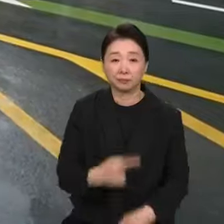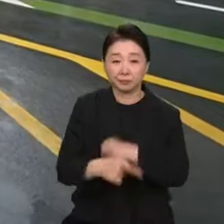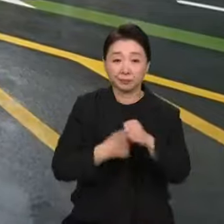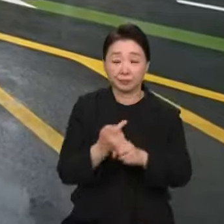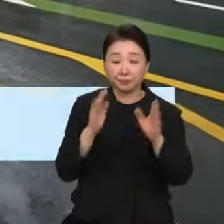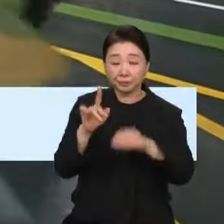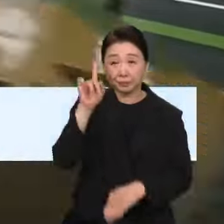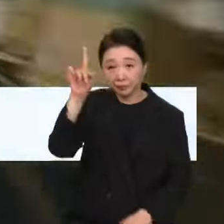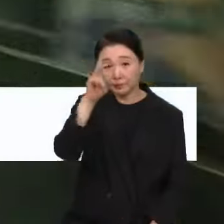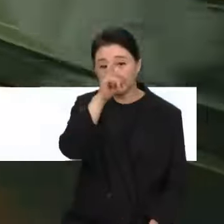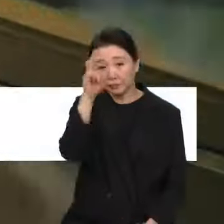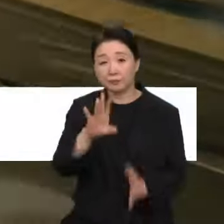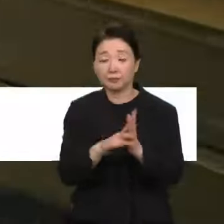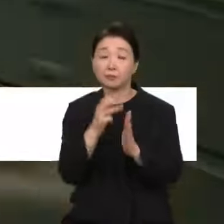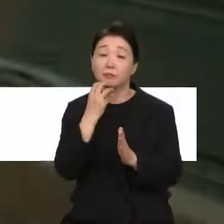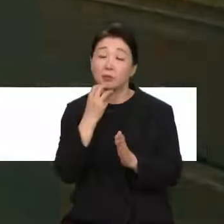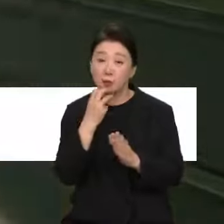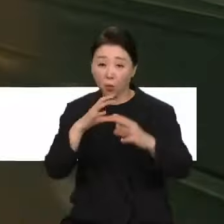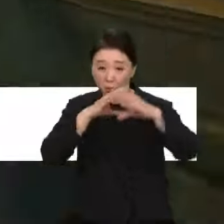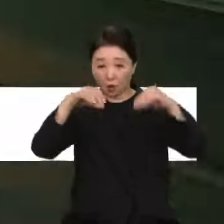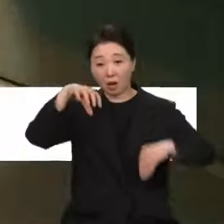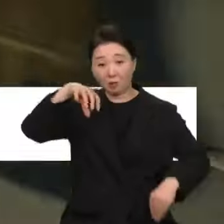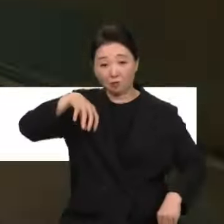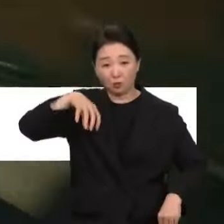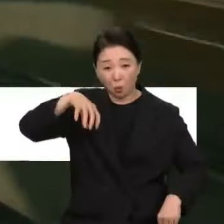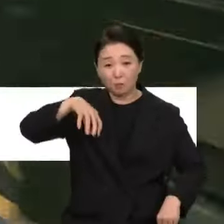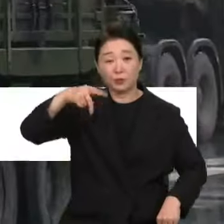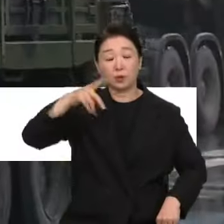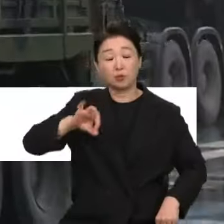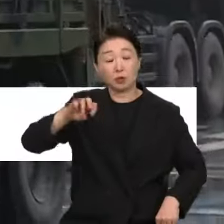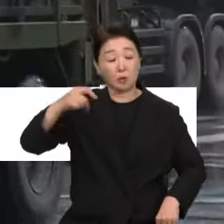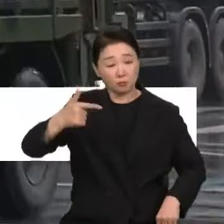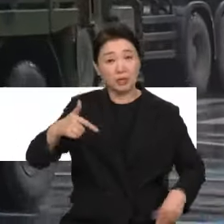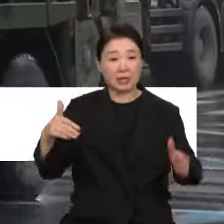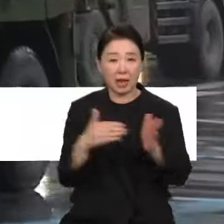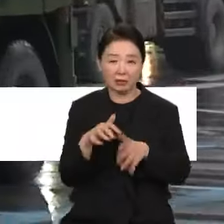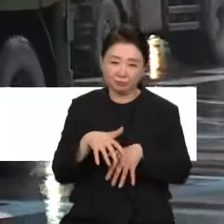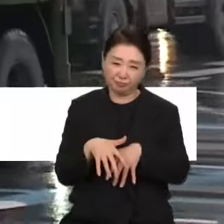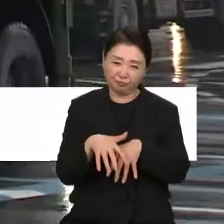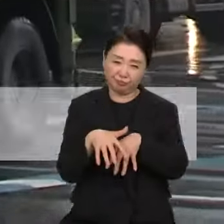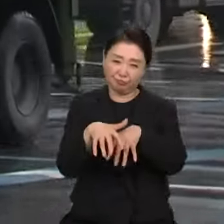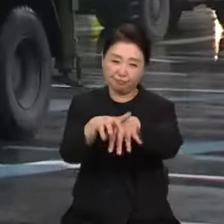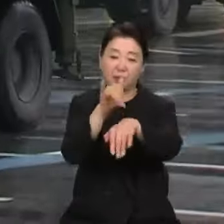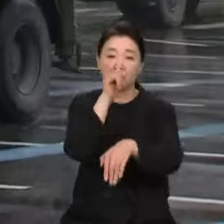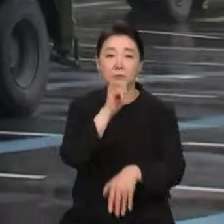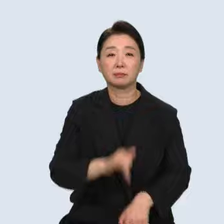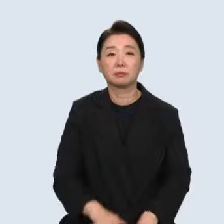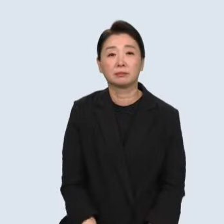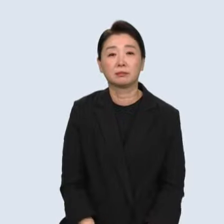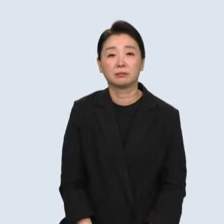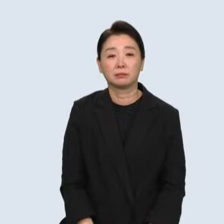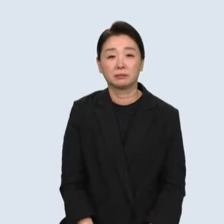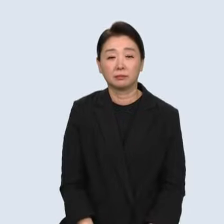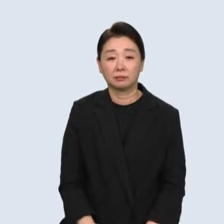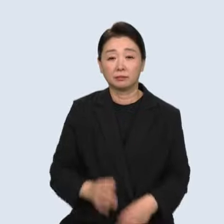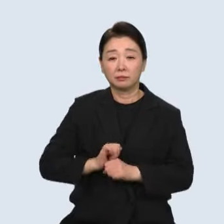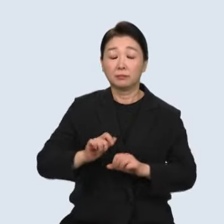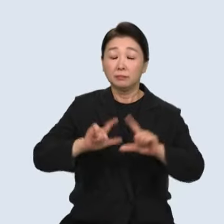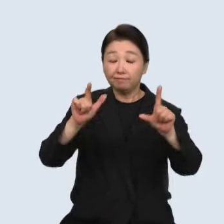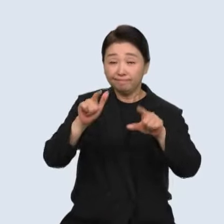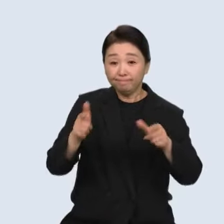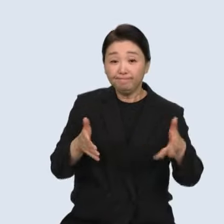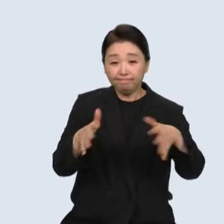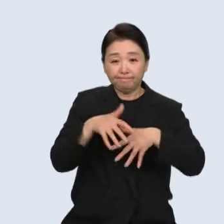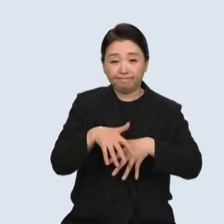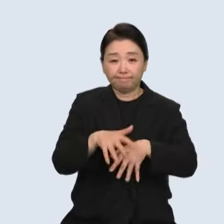만인 내일 오후 서울 숭례문에서 광화문 일대까지 시가 행진이 또 진행됩니다. 국군의 날 시가